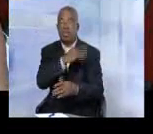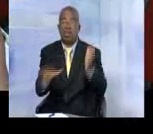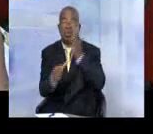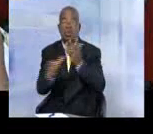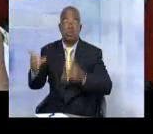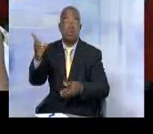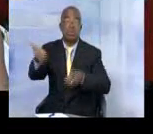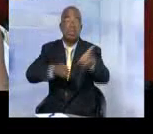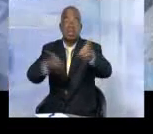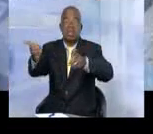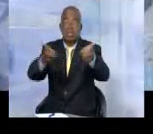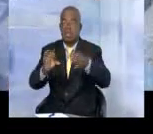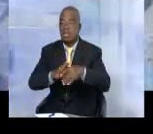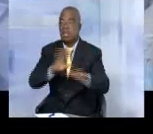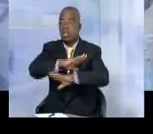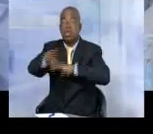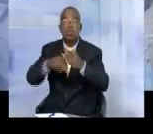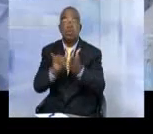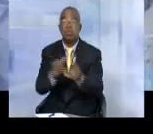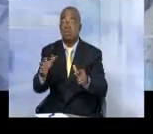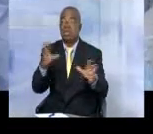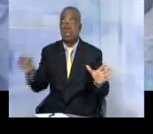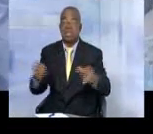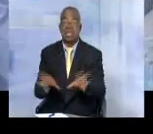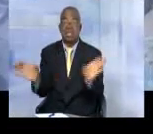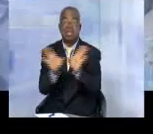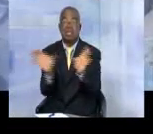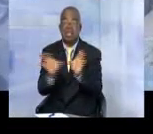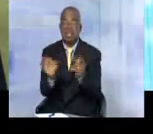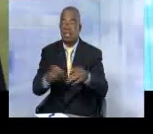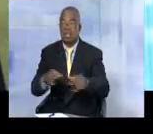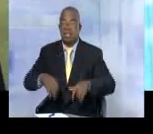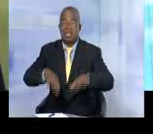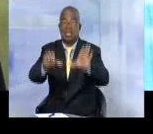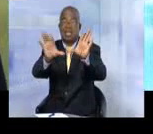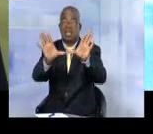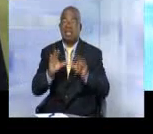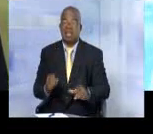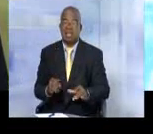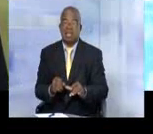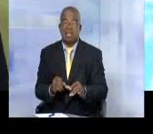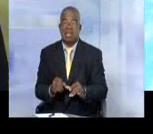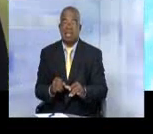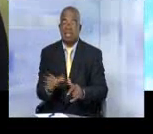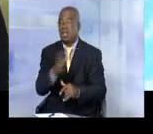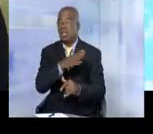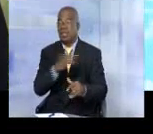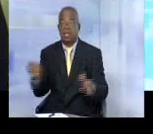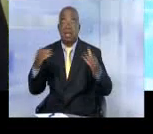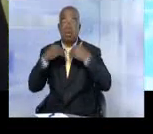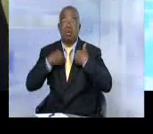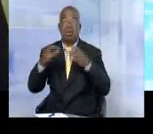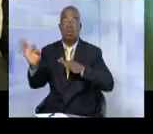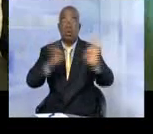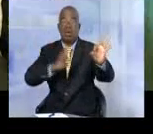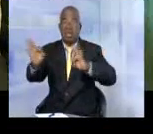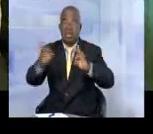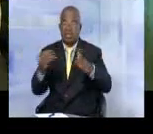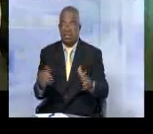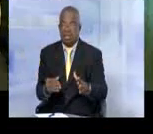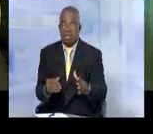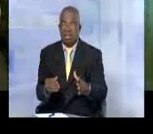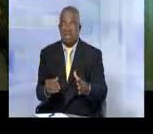foncier rural au ministère de l'Agriculture, et la seconde sur le foncier urbain, développé par Adjoumani Parfait, directeur du foncier